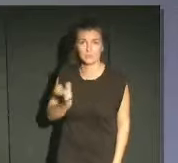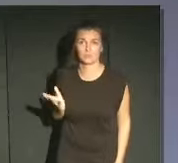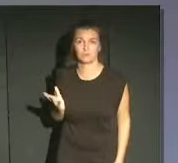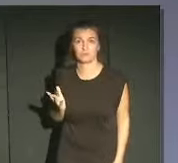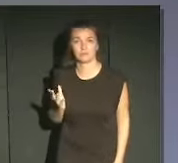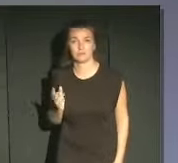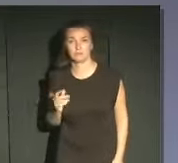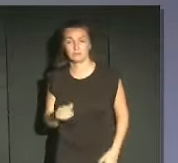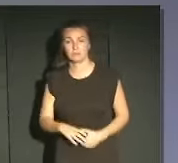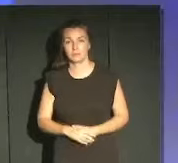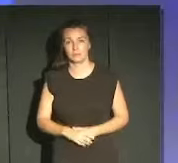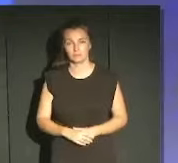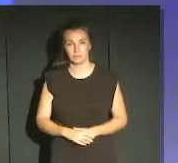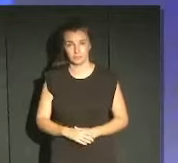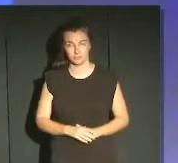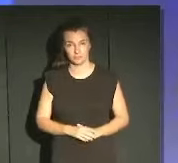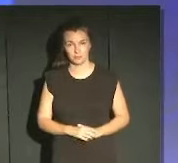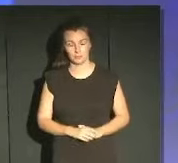profiteur